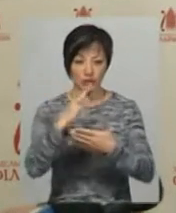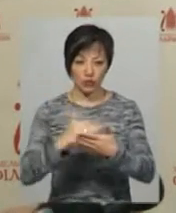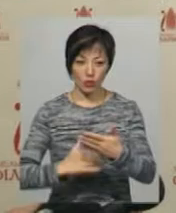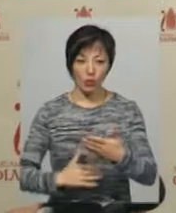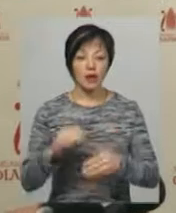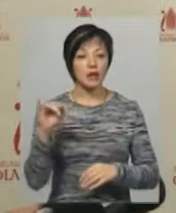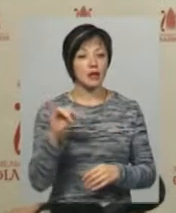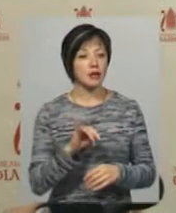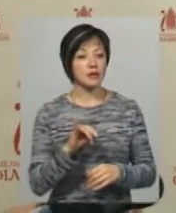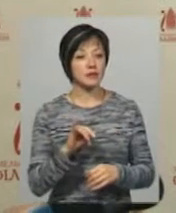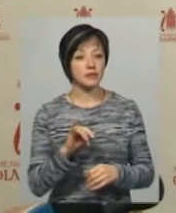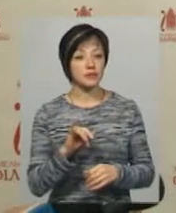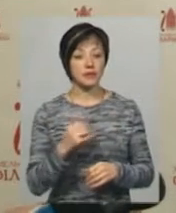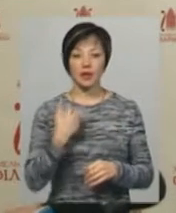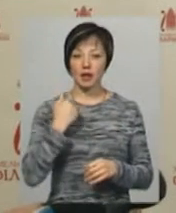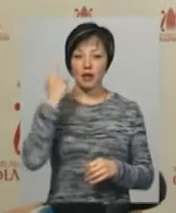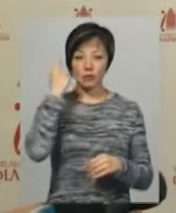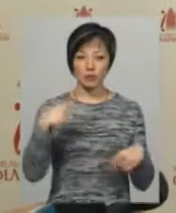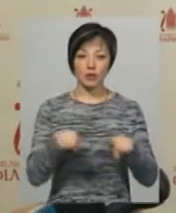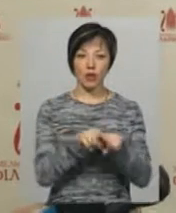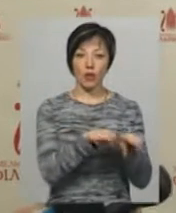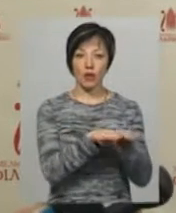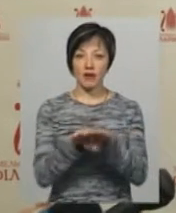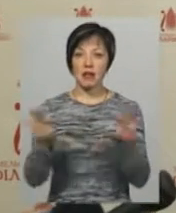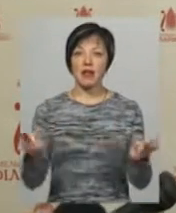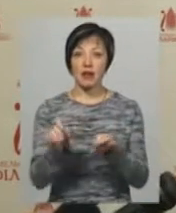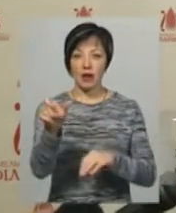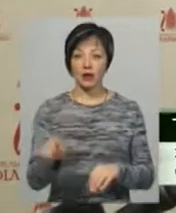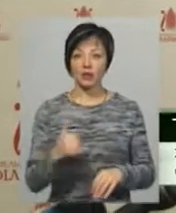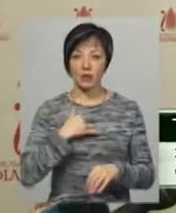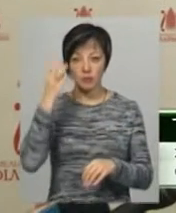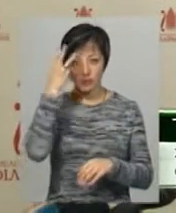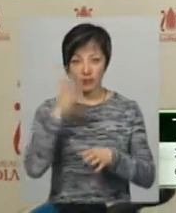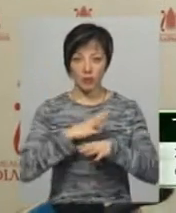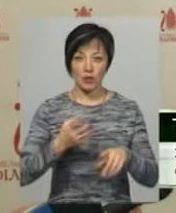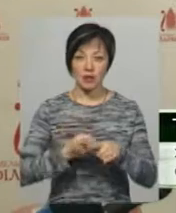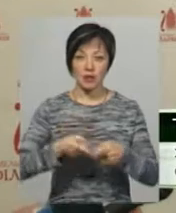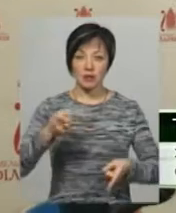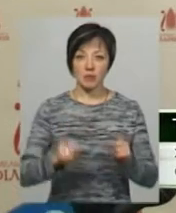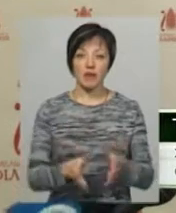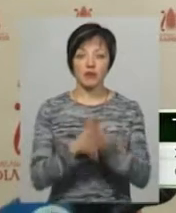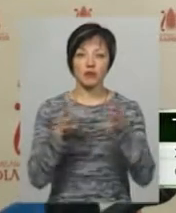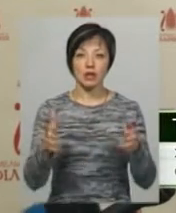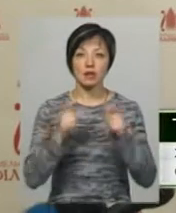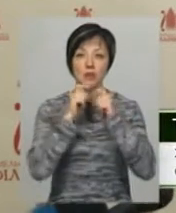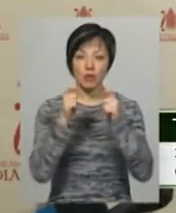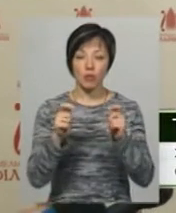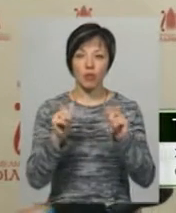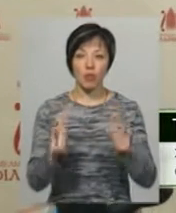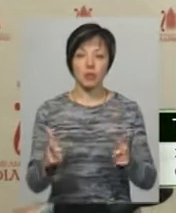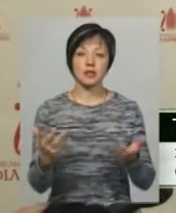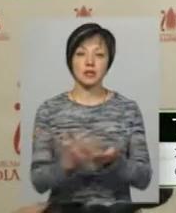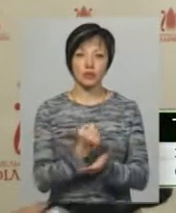і я думаю, що такого рівня диригенту ще в нас в Хмельницькому не було. Тому це насправді величезний подарунок, що він погодився,